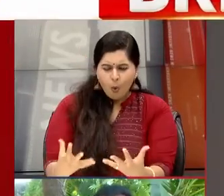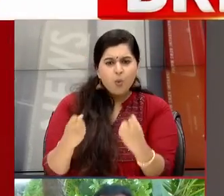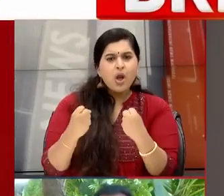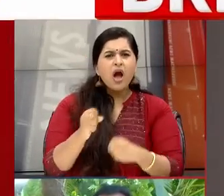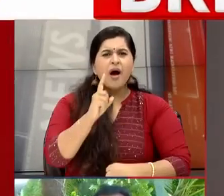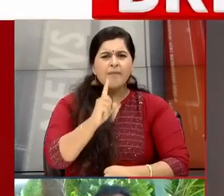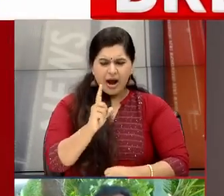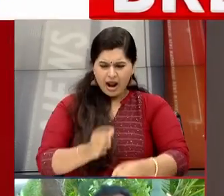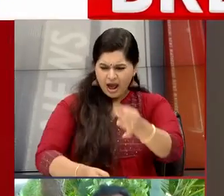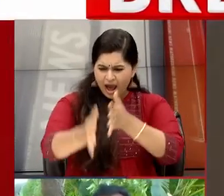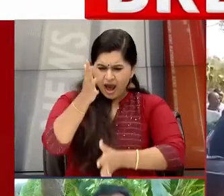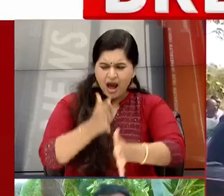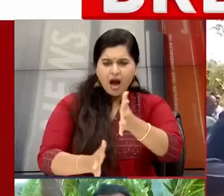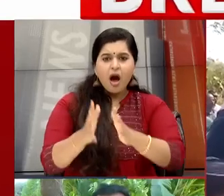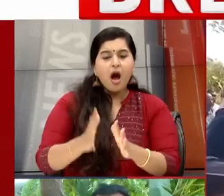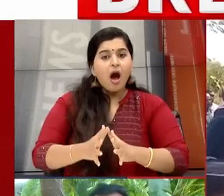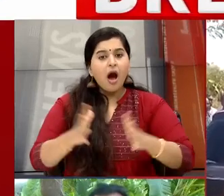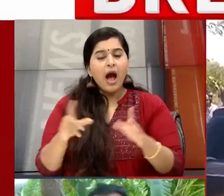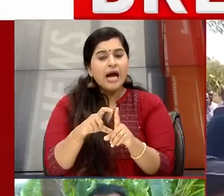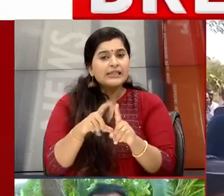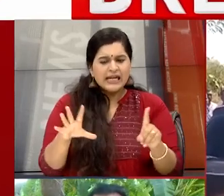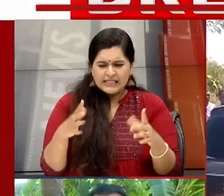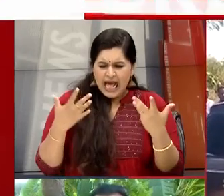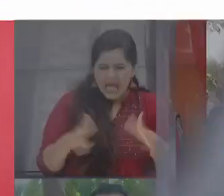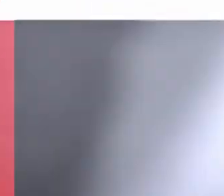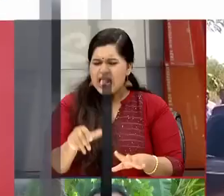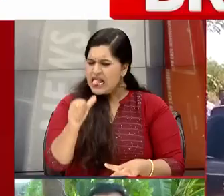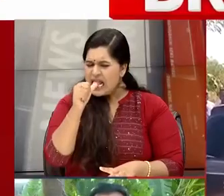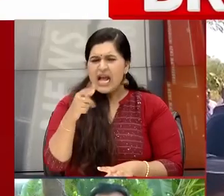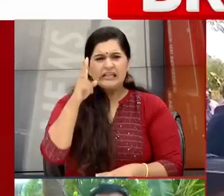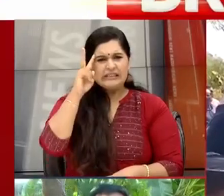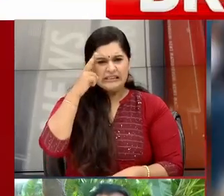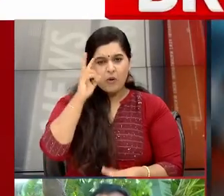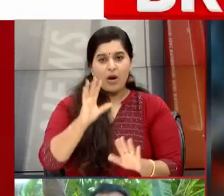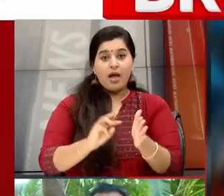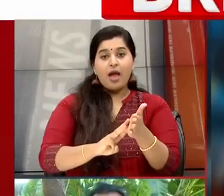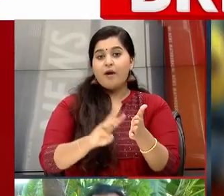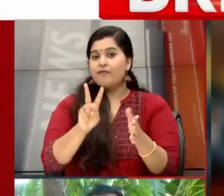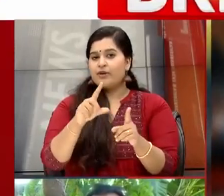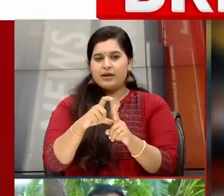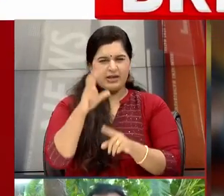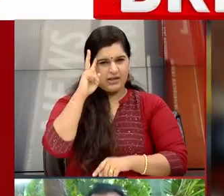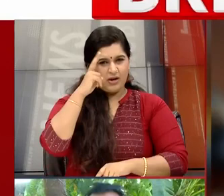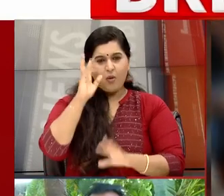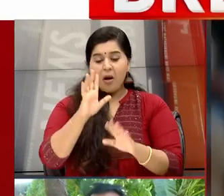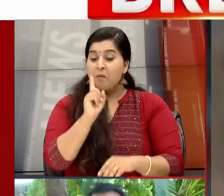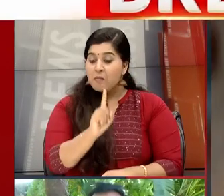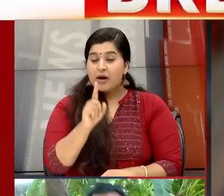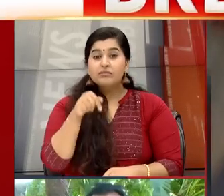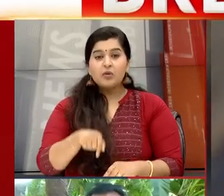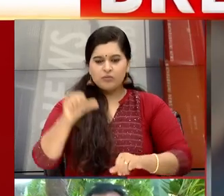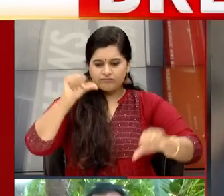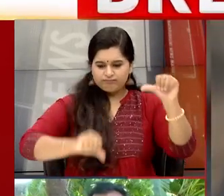ഈ തീയുടെ തീവ്രത കൂട്ടുന്ന എന്തോ ഒരു ദ്രാവകം എന്നതാണ് മോട്ടോർ വാഹന വകുപ്പ് പറഞ്ഞിരുന്നത്. ഏതായാലും ഇപ്പോൾ ഫോറൻസിക് പറയുന്നത്